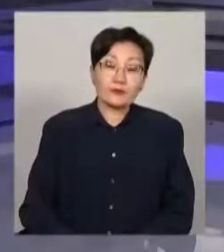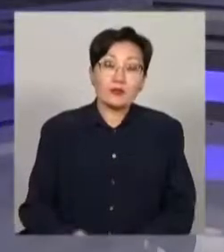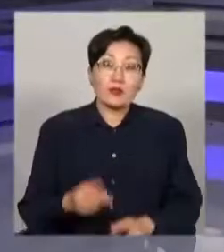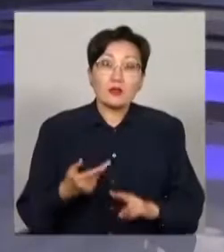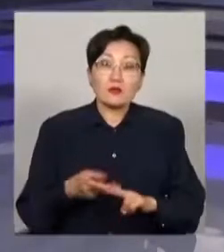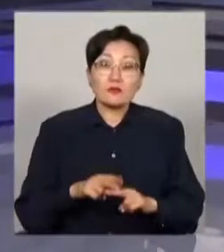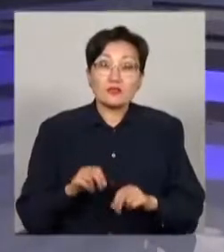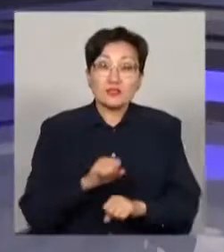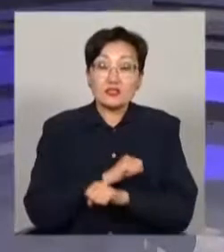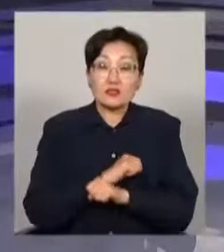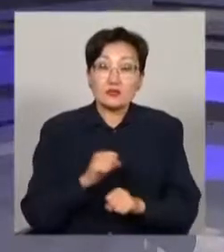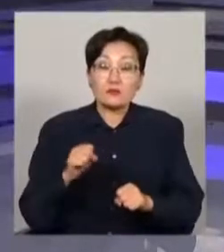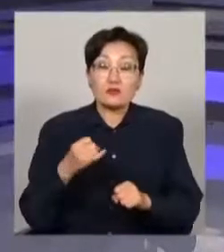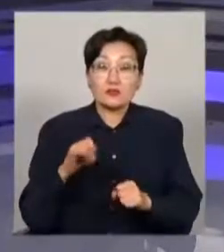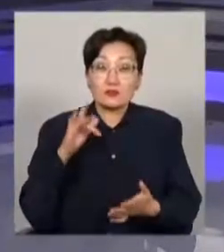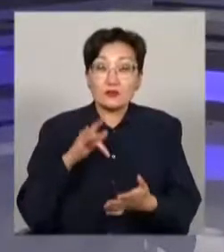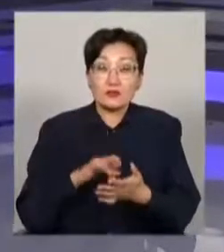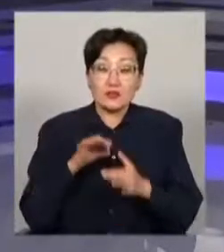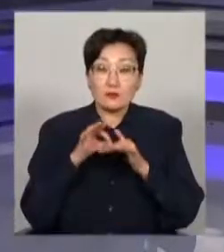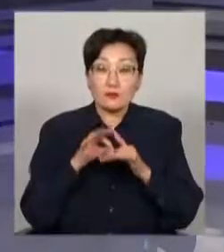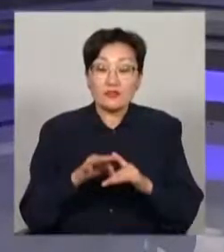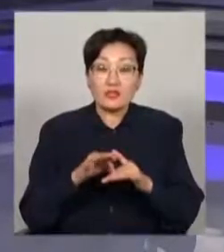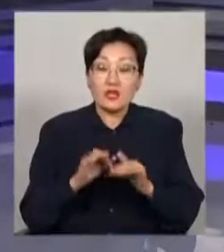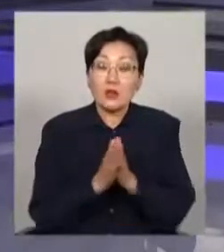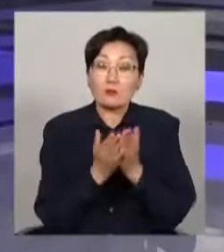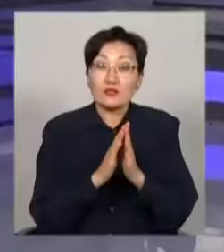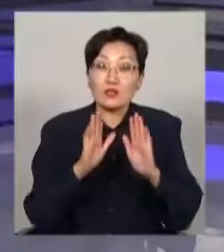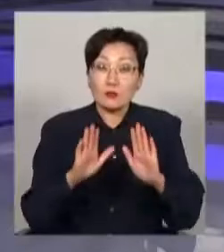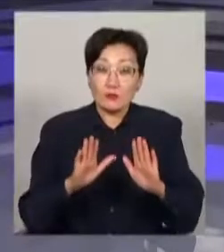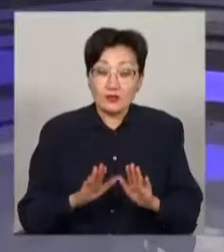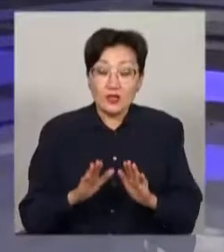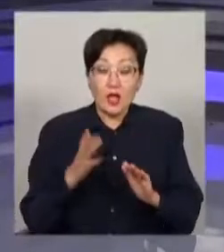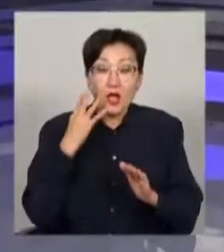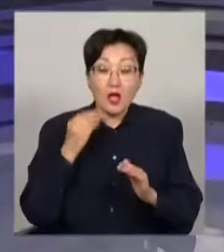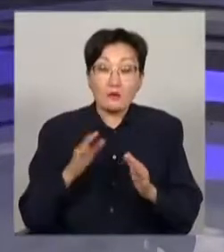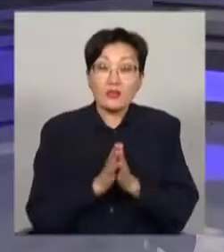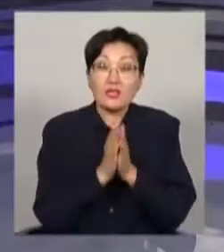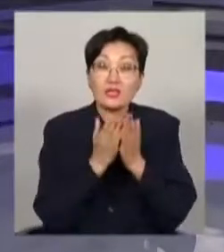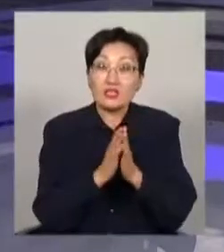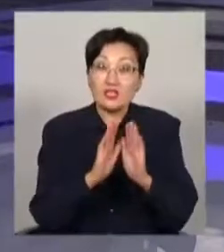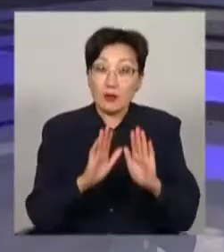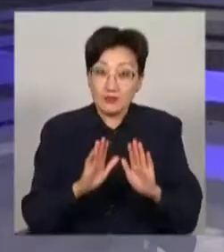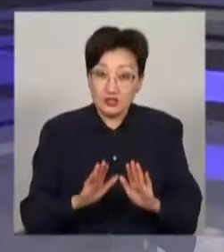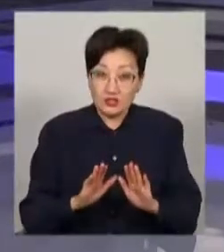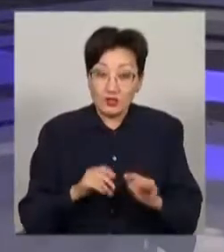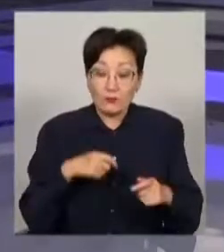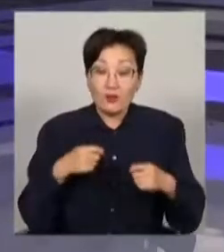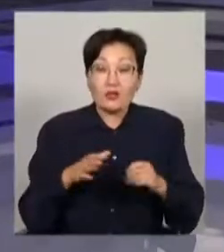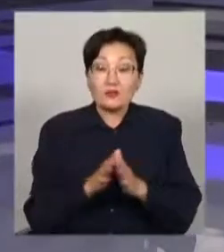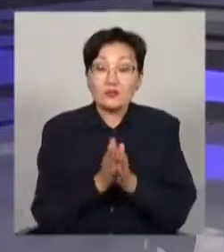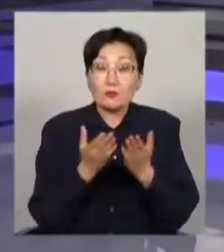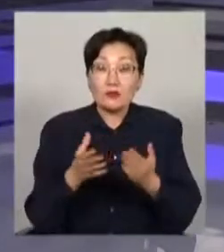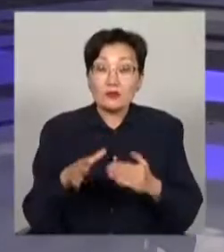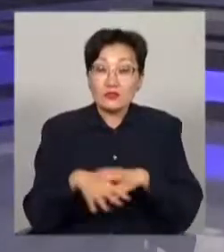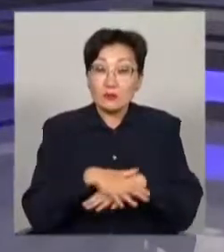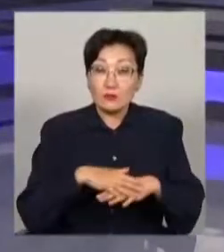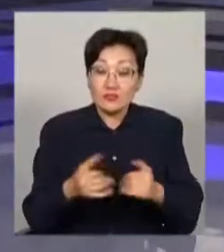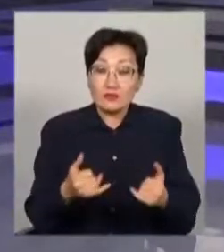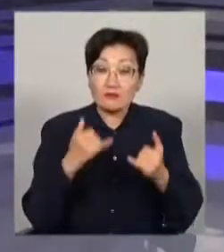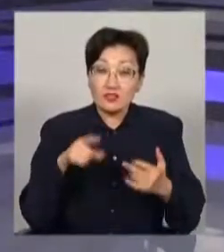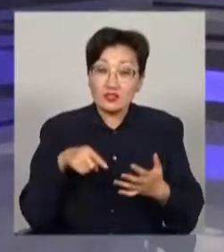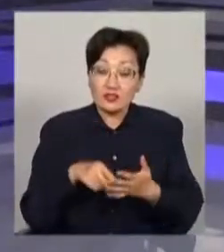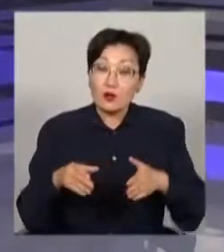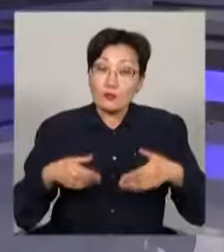В этот уикенд в южной столице прошла книжная выставка «Алматы. Китап жарминкесе». Свою продукцию алматинцам и гостям